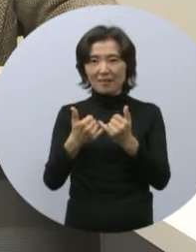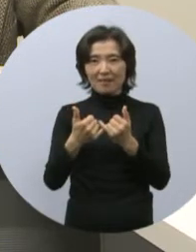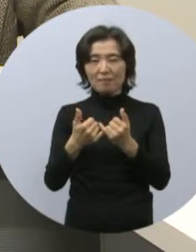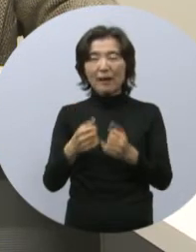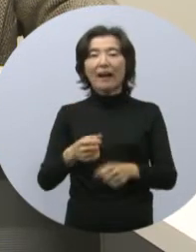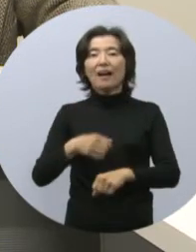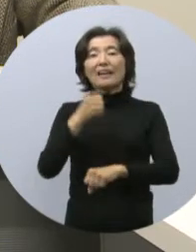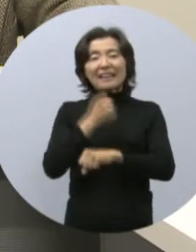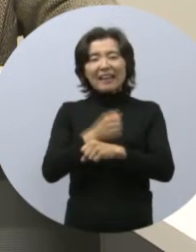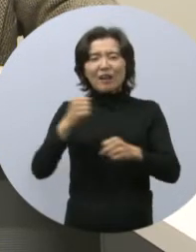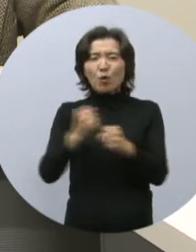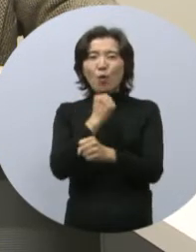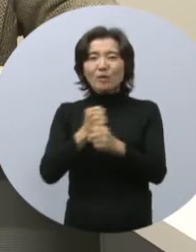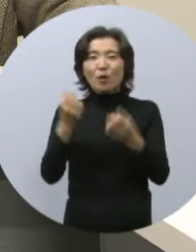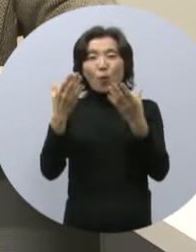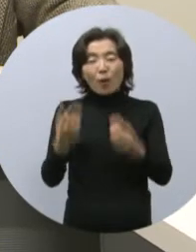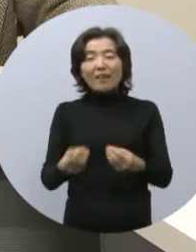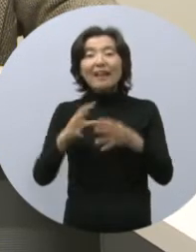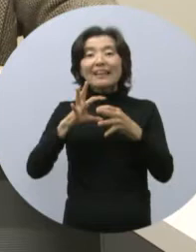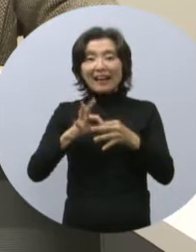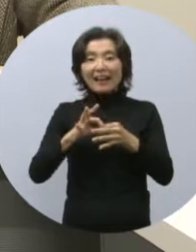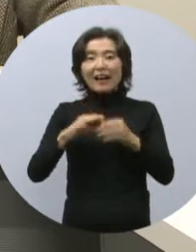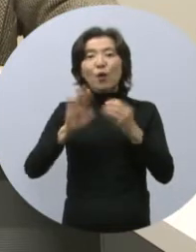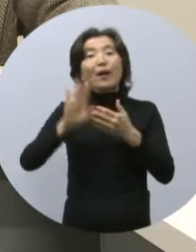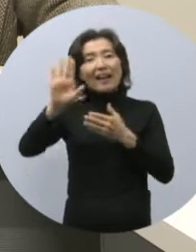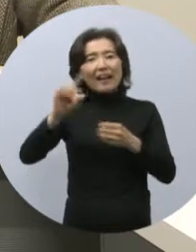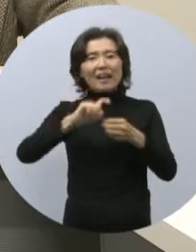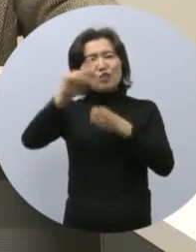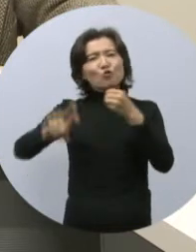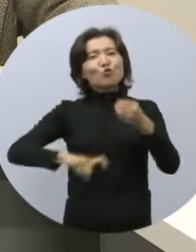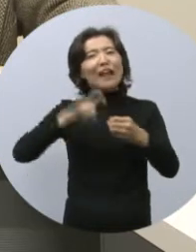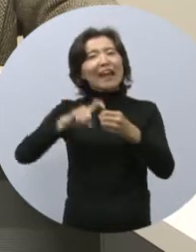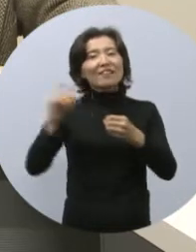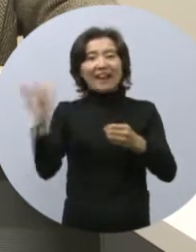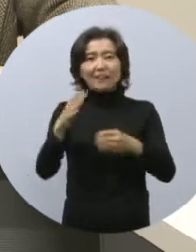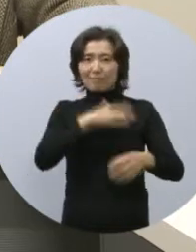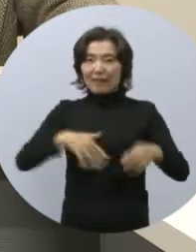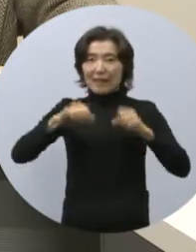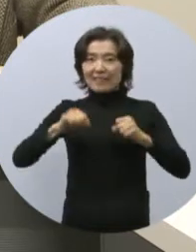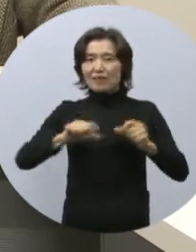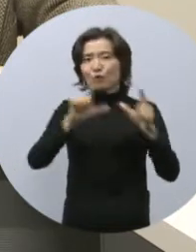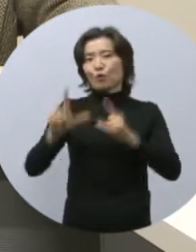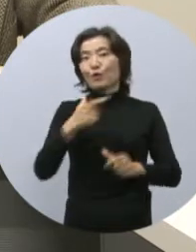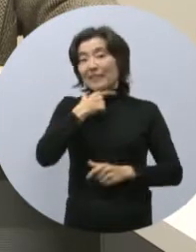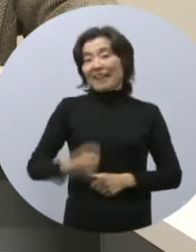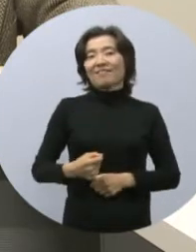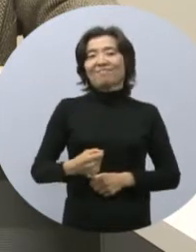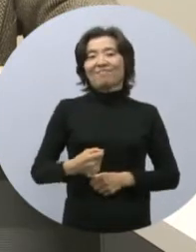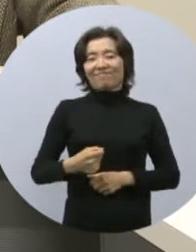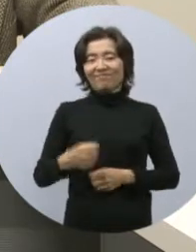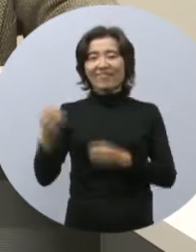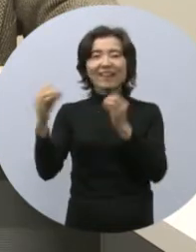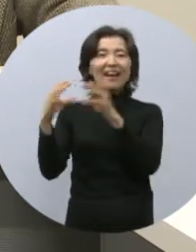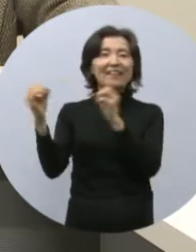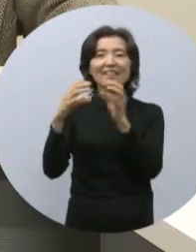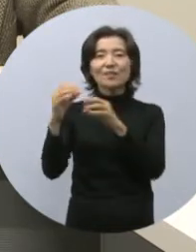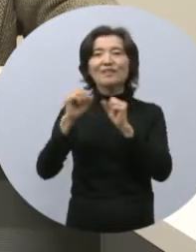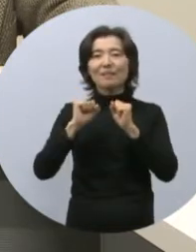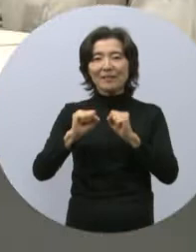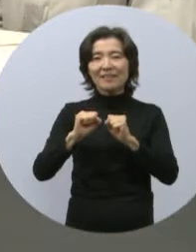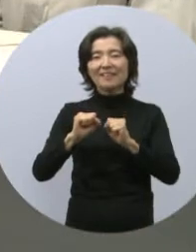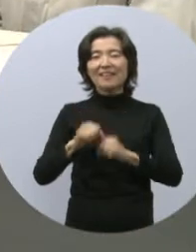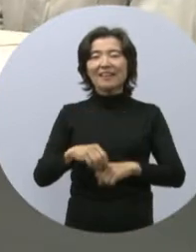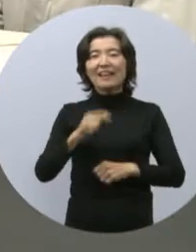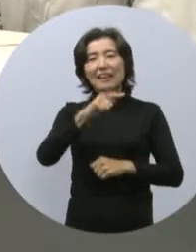せっかくやったんだからあと10年は生きたいと毎日意欲的になっておりますから、やってよかったなと思っております